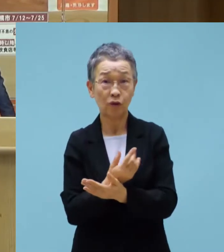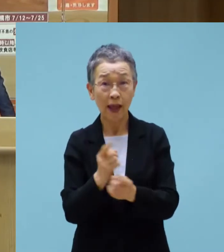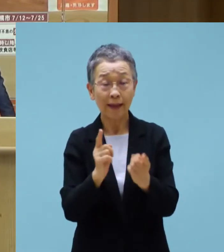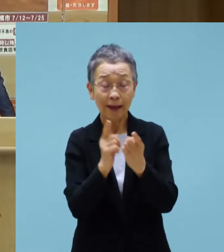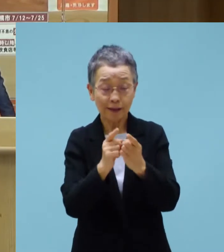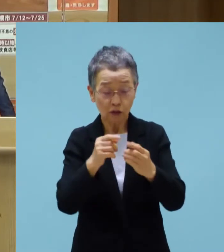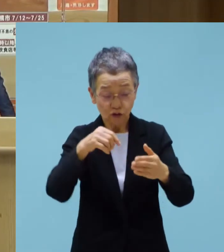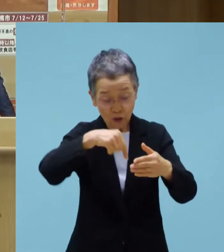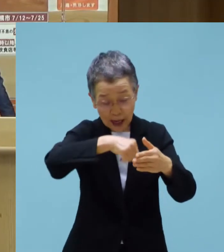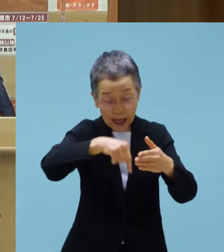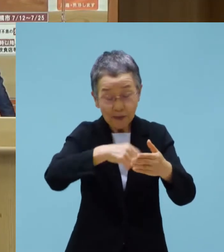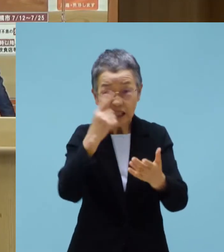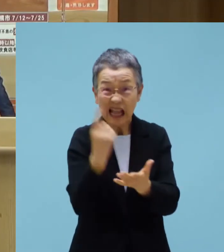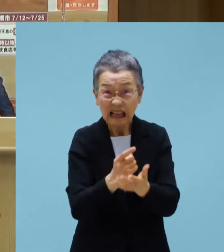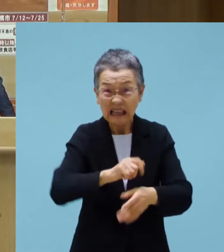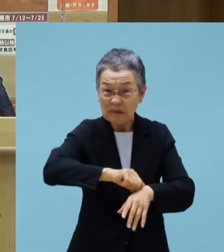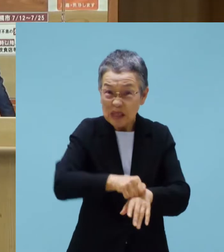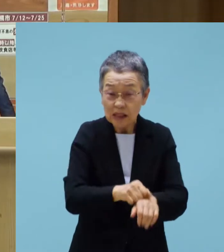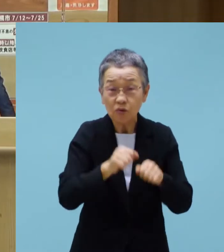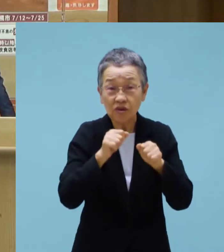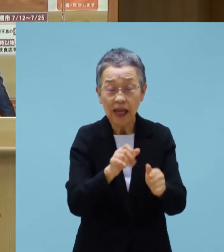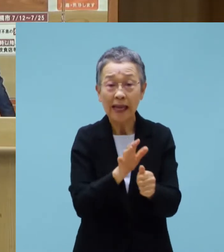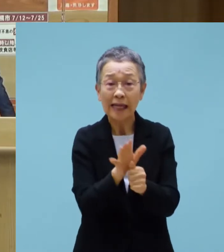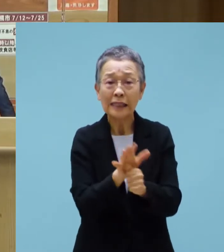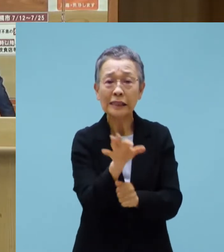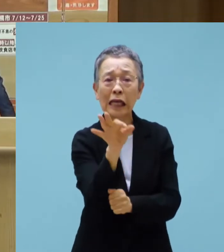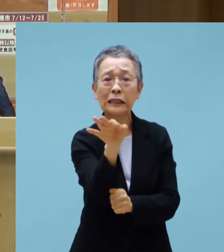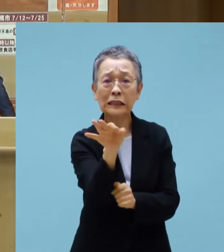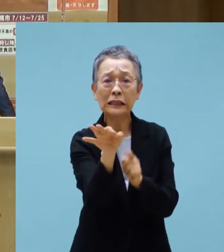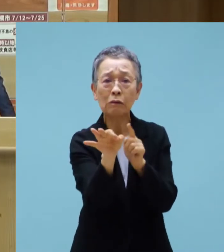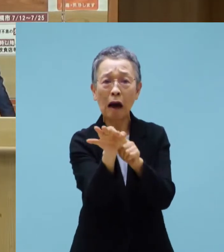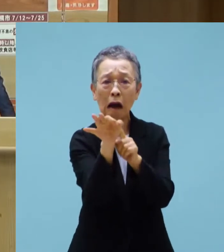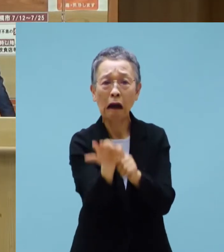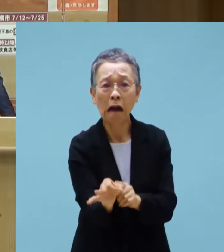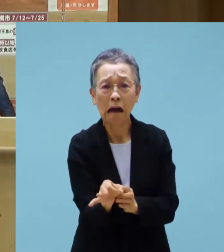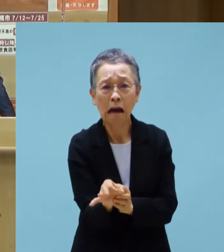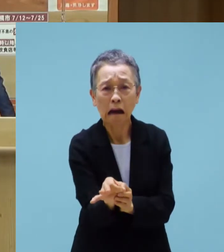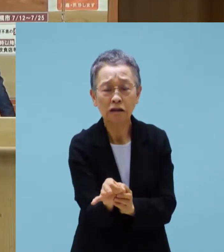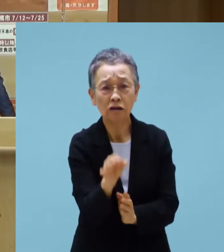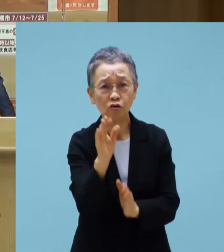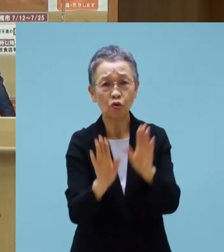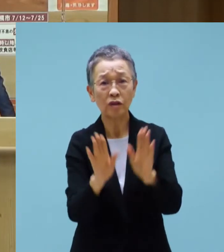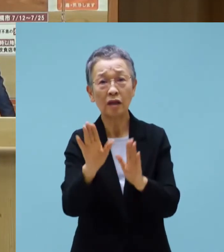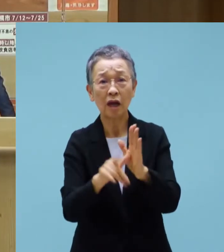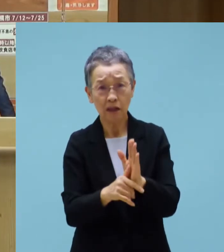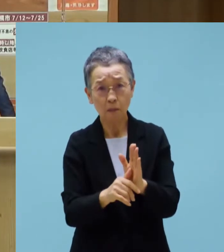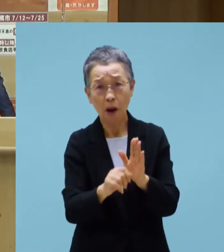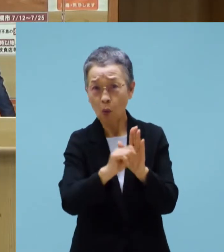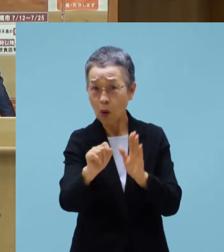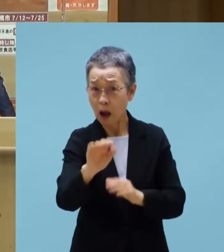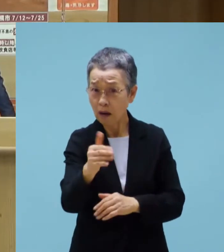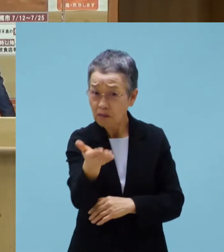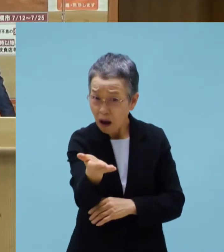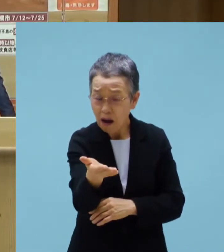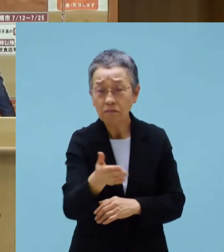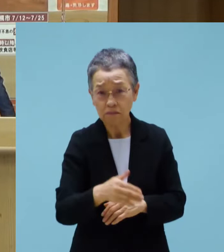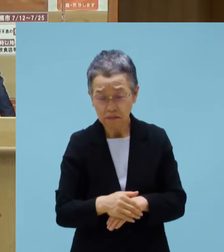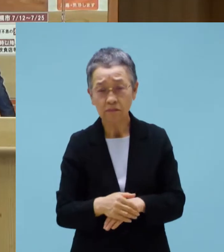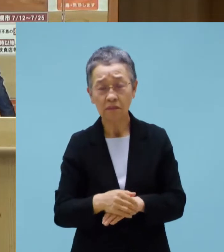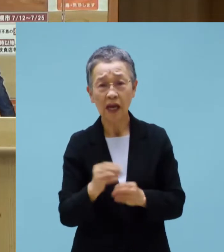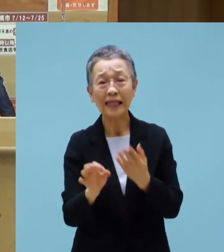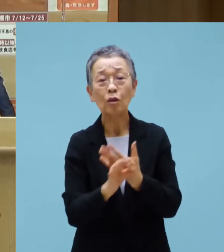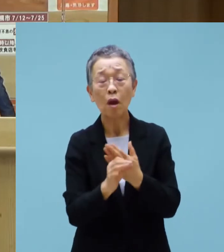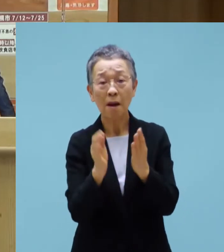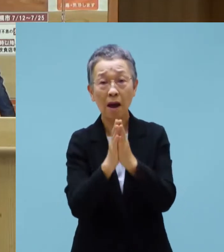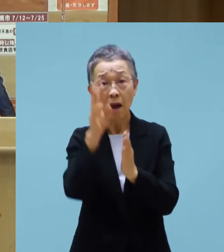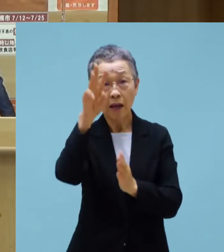を強化して支援金が低い状況で実効性が上がるのか例えば神奈川県とかはお